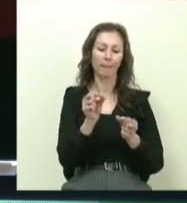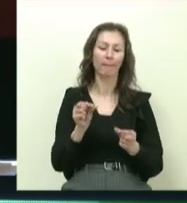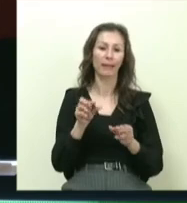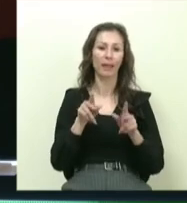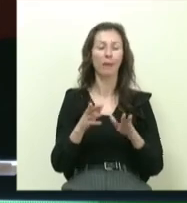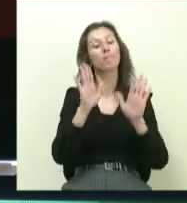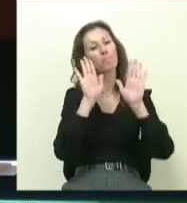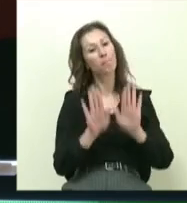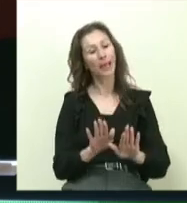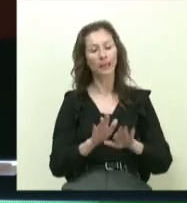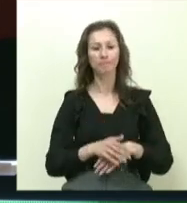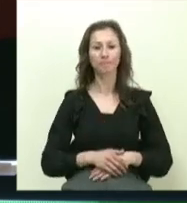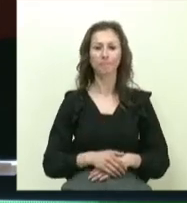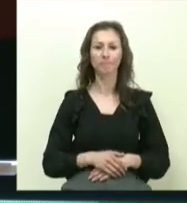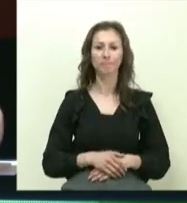Peki